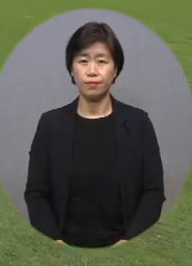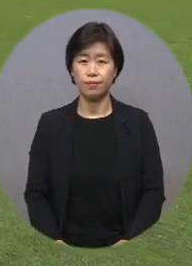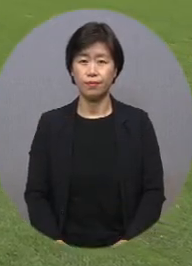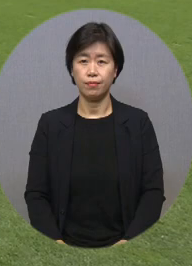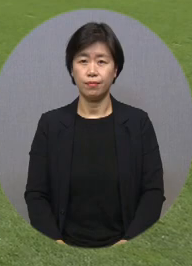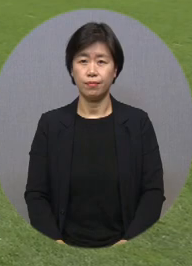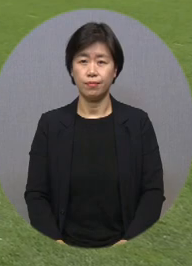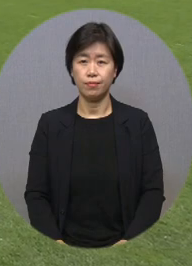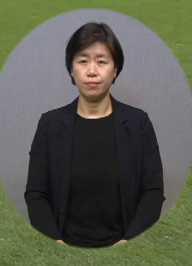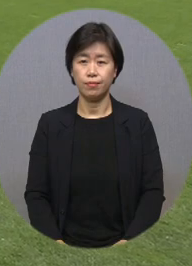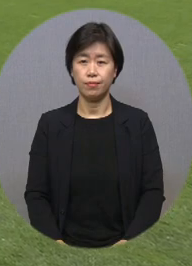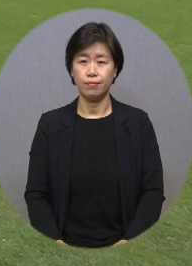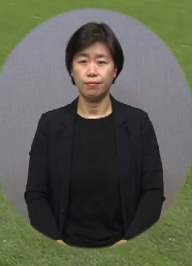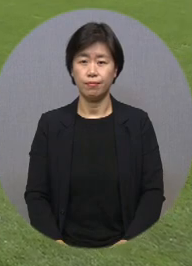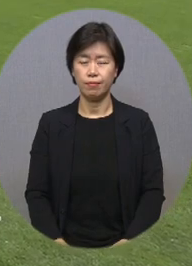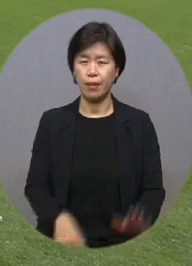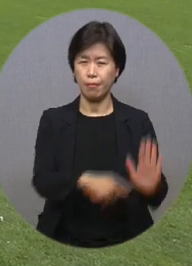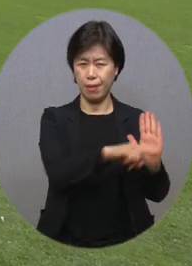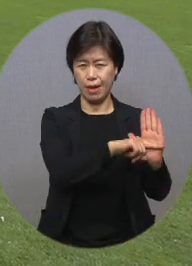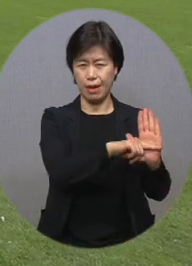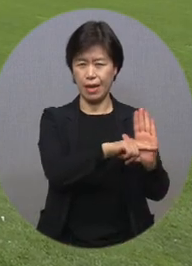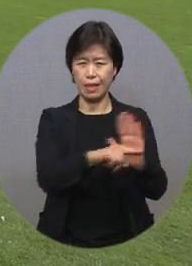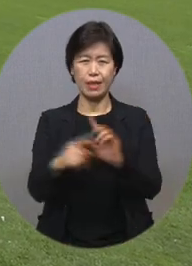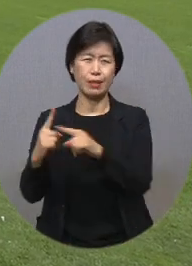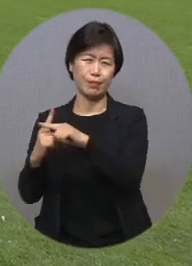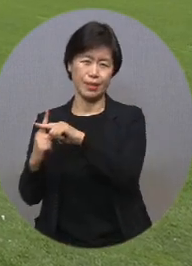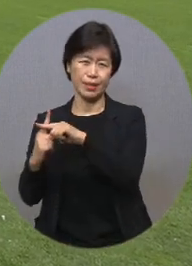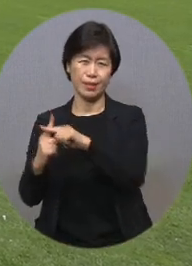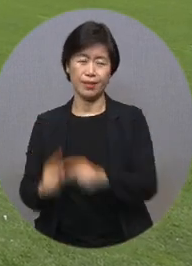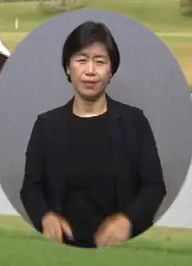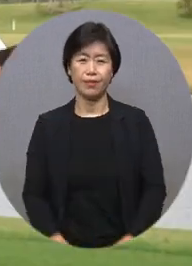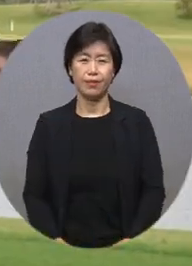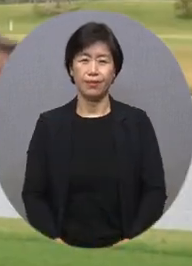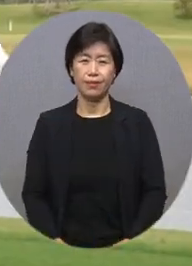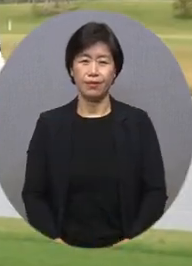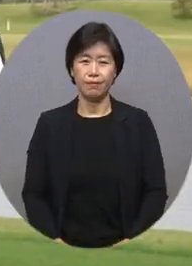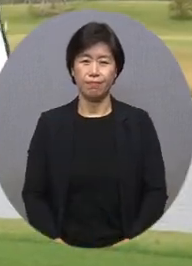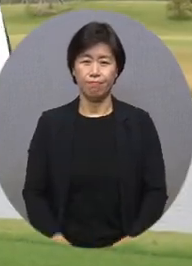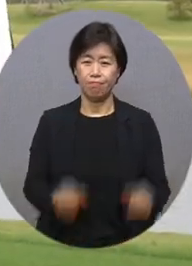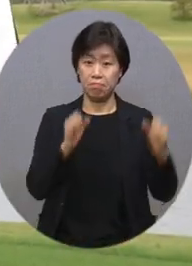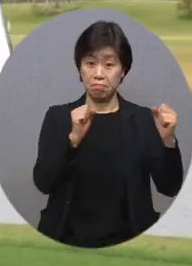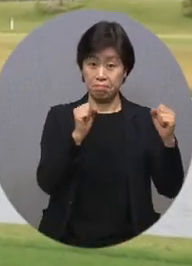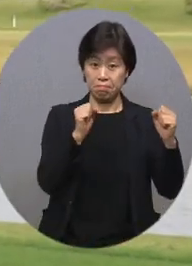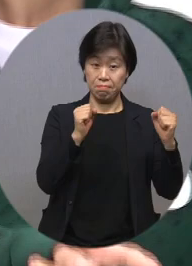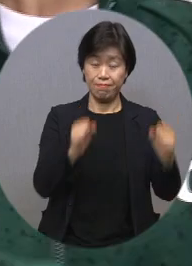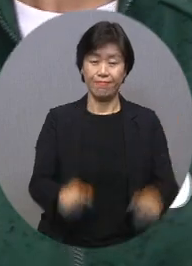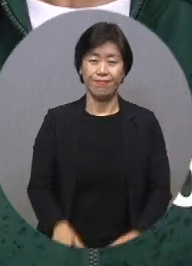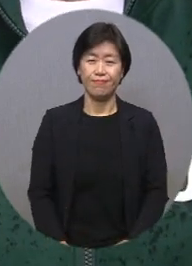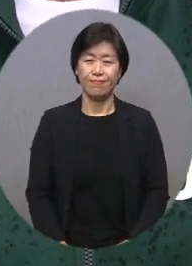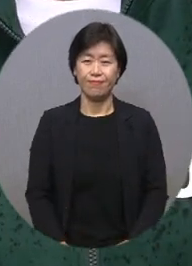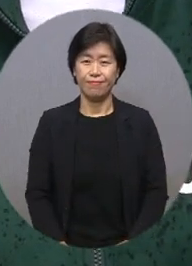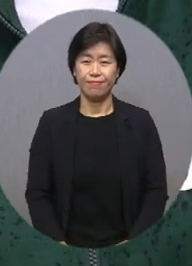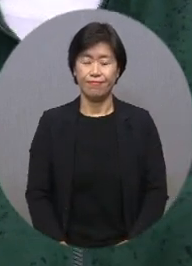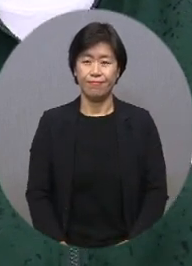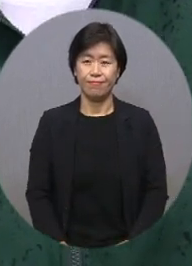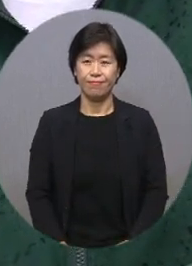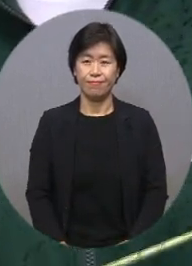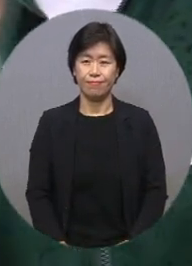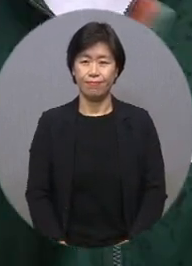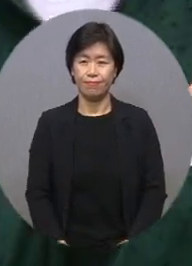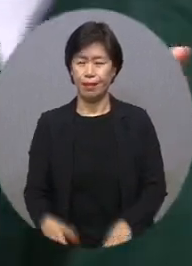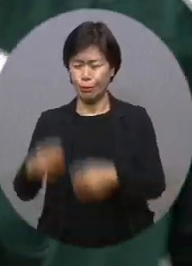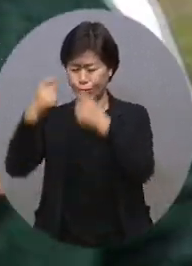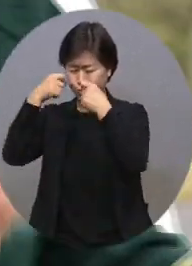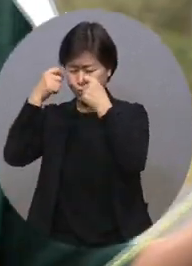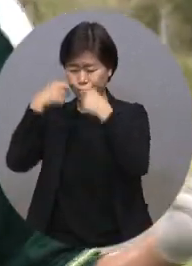아, 우리도 뭐 그냥 지나갔어. 아, 이거 진짜. 나 처음 보는 줄 알았어. 어,